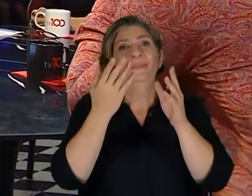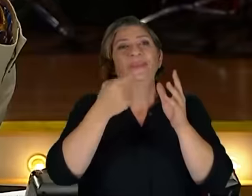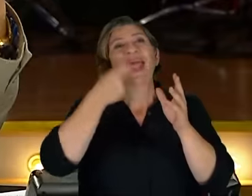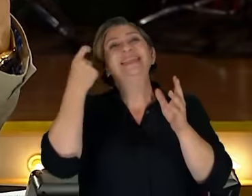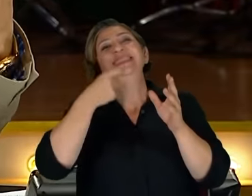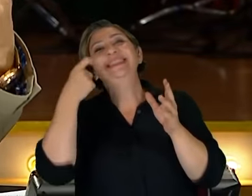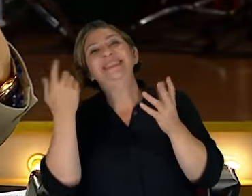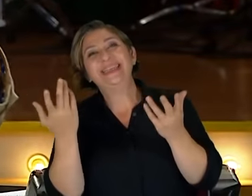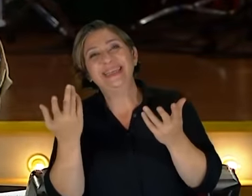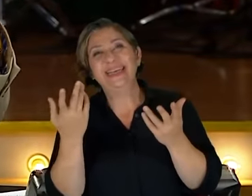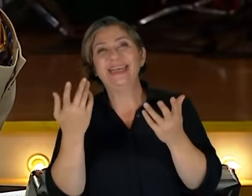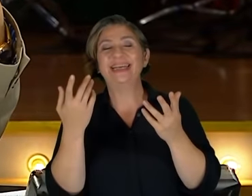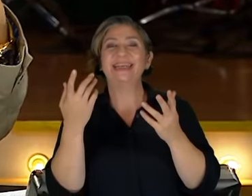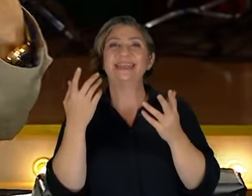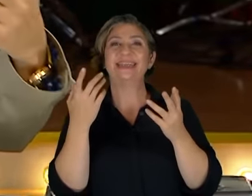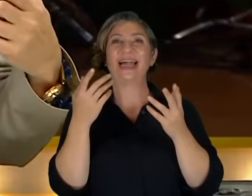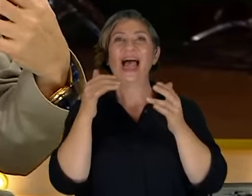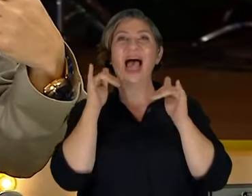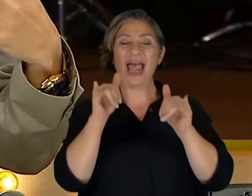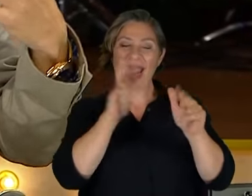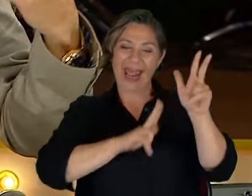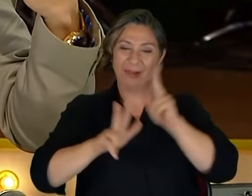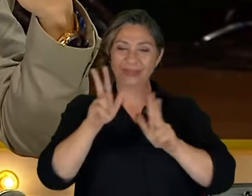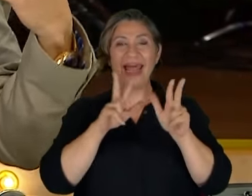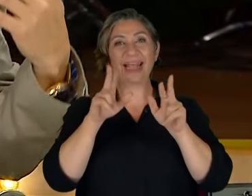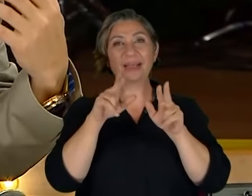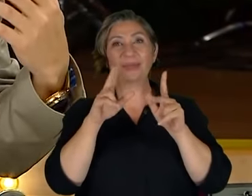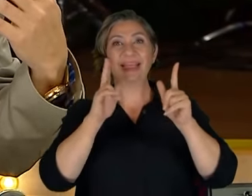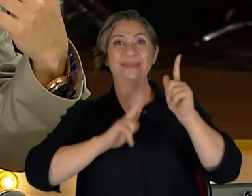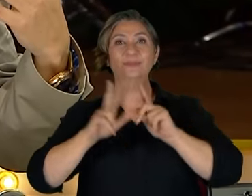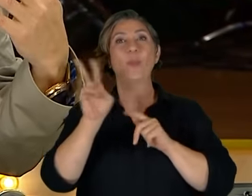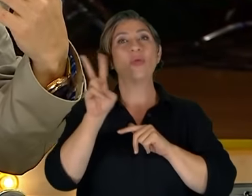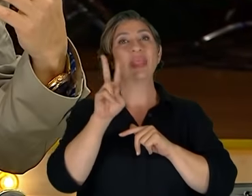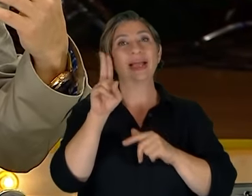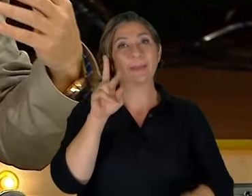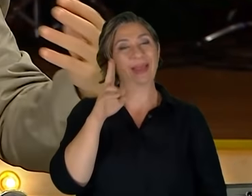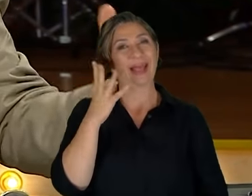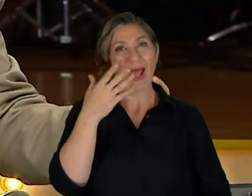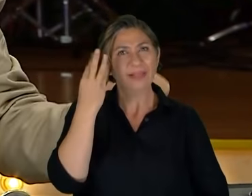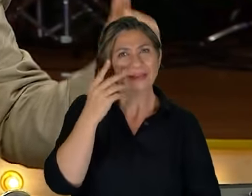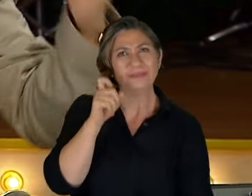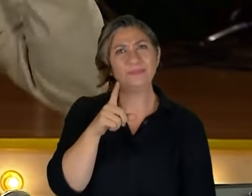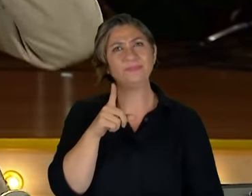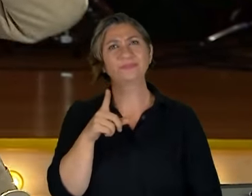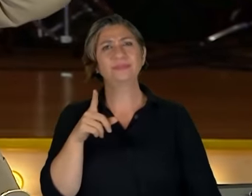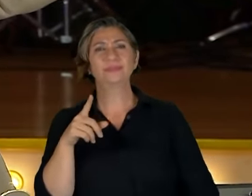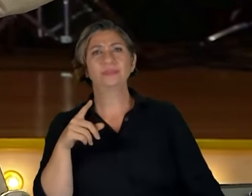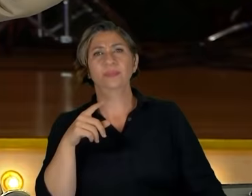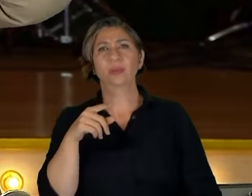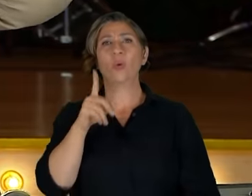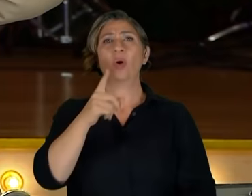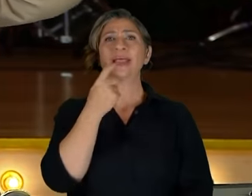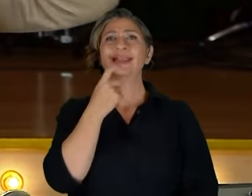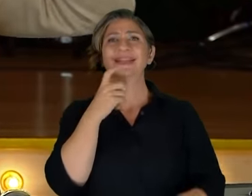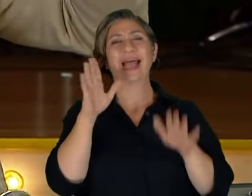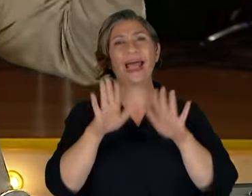retrosu, vintage'ı, hani aynı elbiseler gibi, giyinmek gibi, moda gibi, anlatabildim mi? Yani yani o